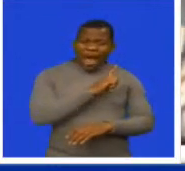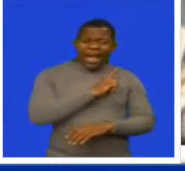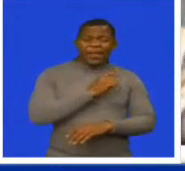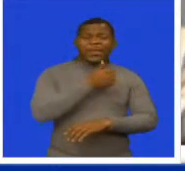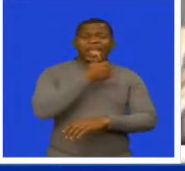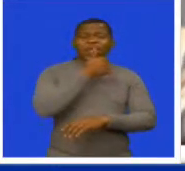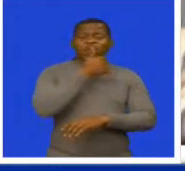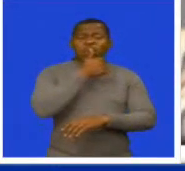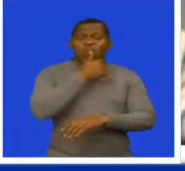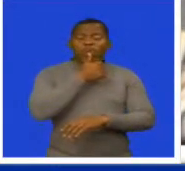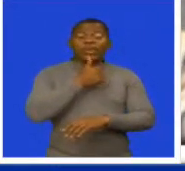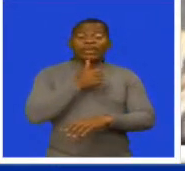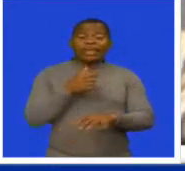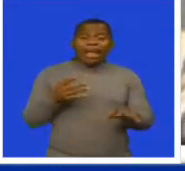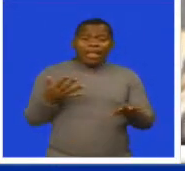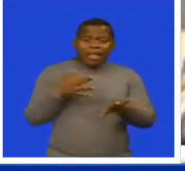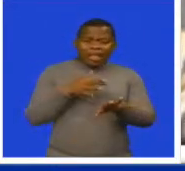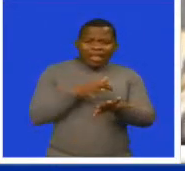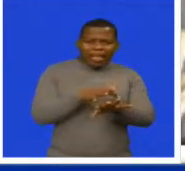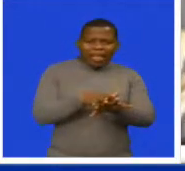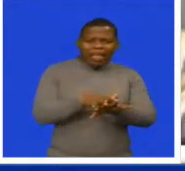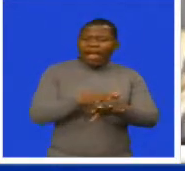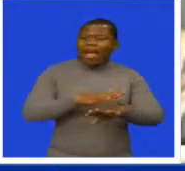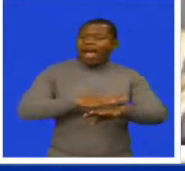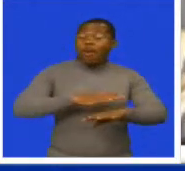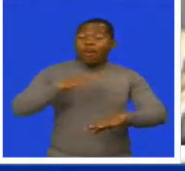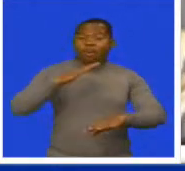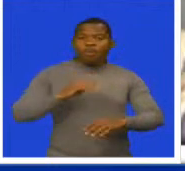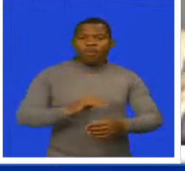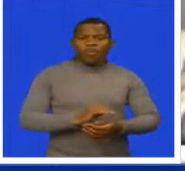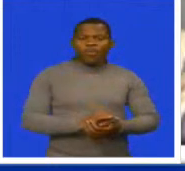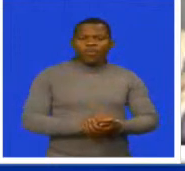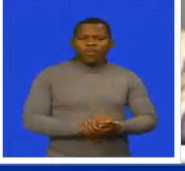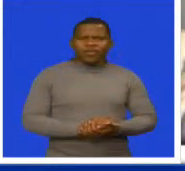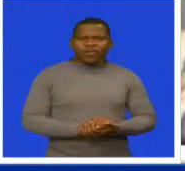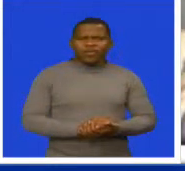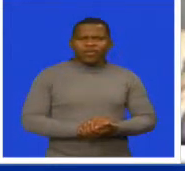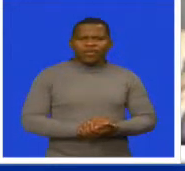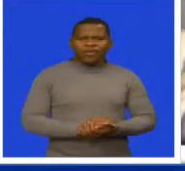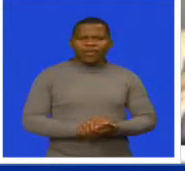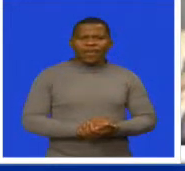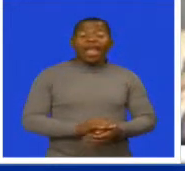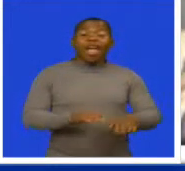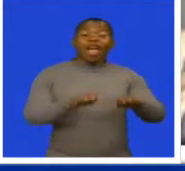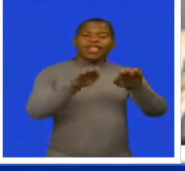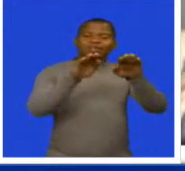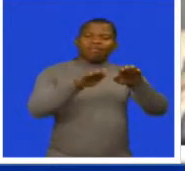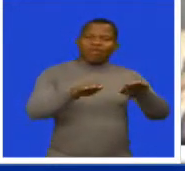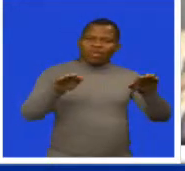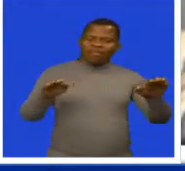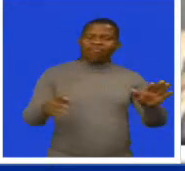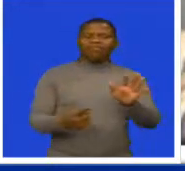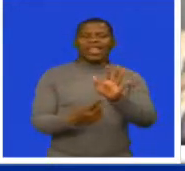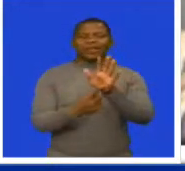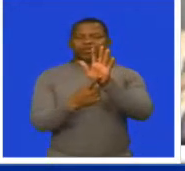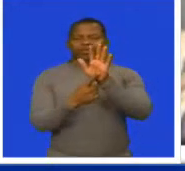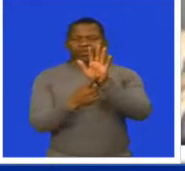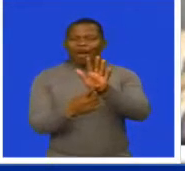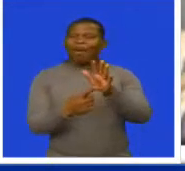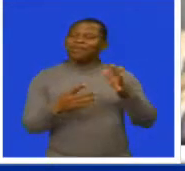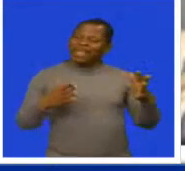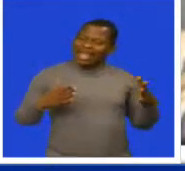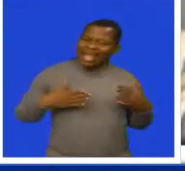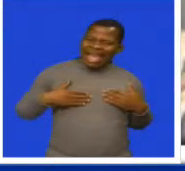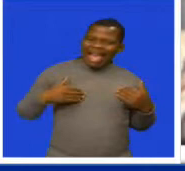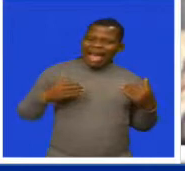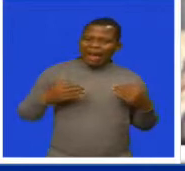ema students ikhombisa ukuthi bayithakasela lendzaba le yetekuchumana noma ke ye cyber awareness ngoba vele cishe